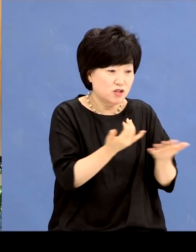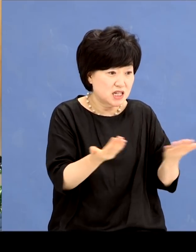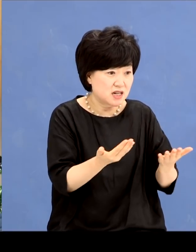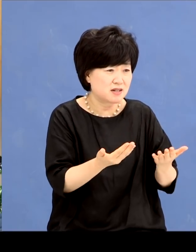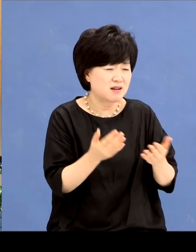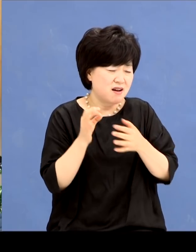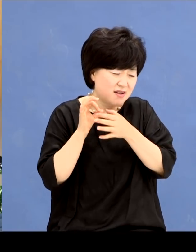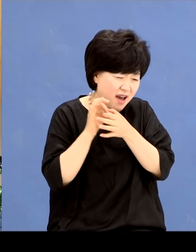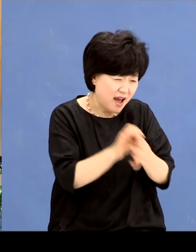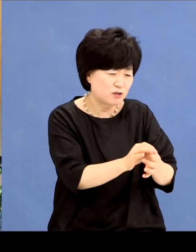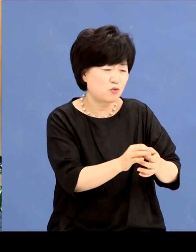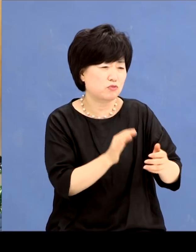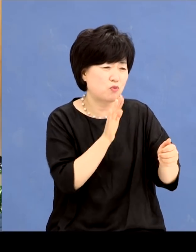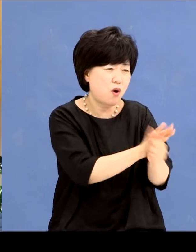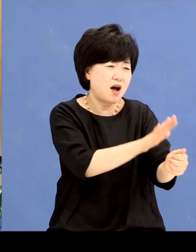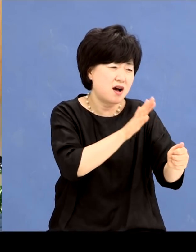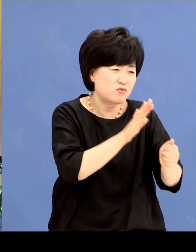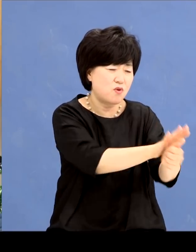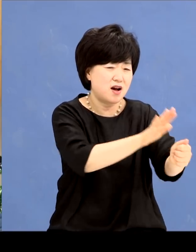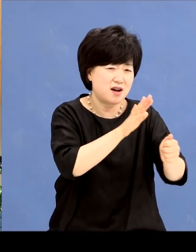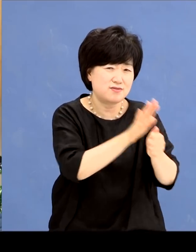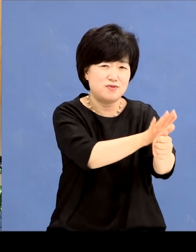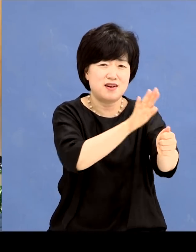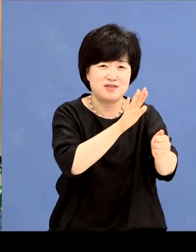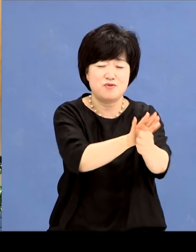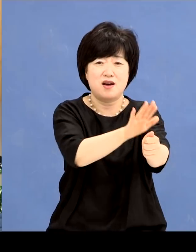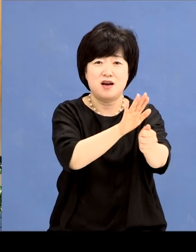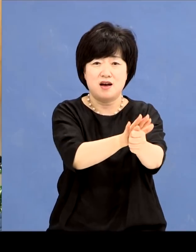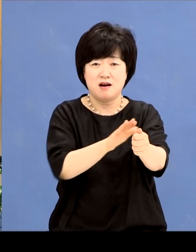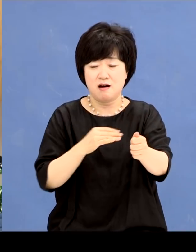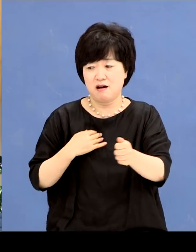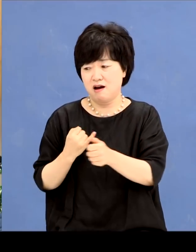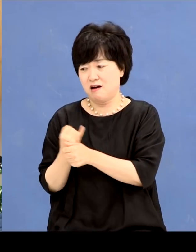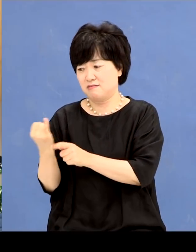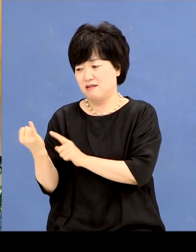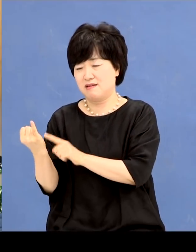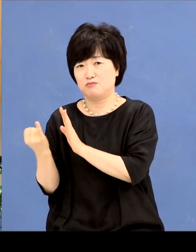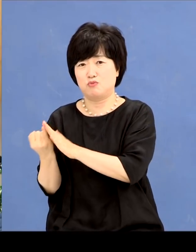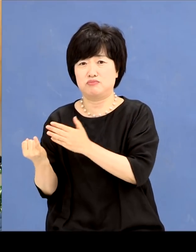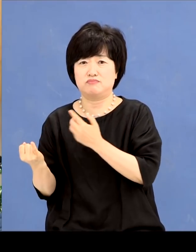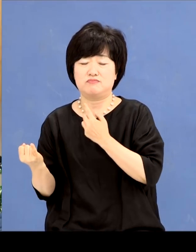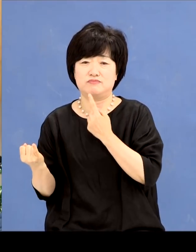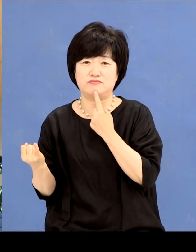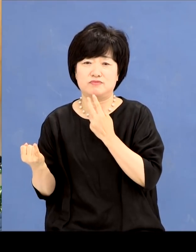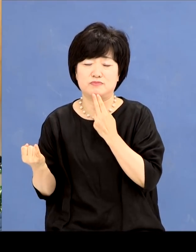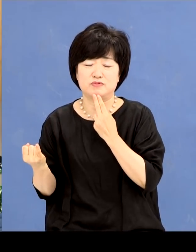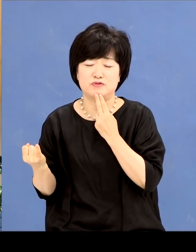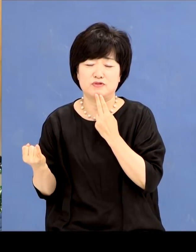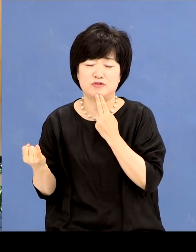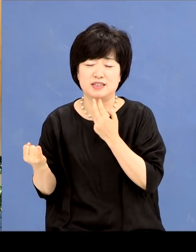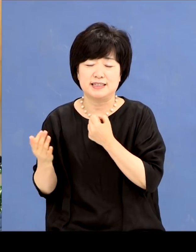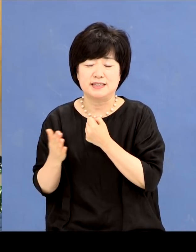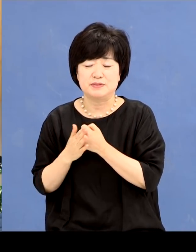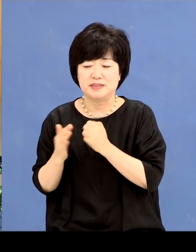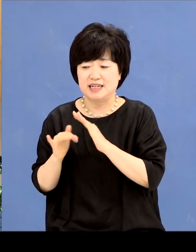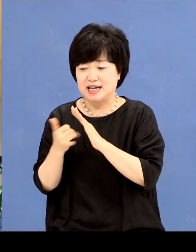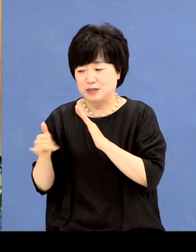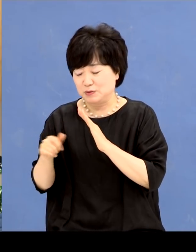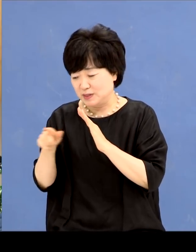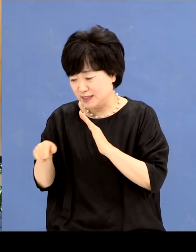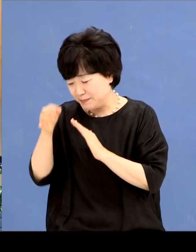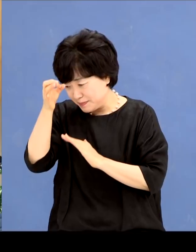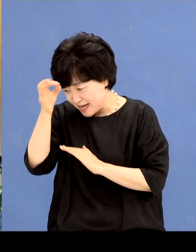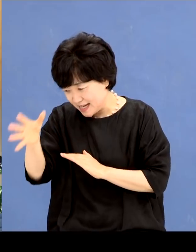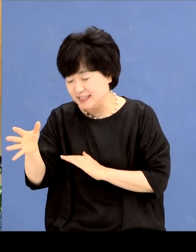사역이라는 건 계속 쏟아 부어줘야 되는 사역이었기 때문에 그래서 어느 순간 너무 힘들기도 했고 우리 가정을 돌아보니 너무